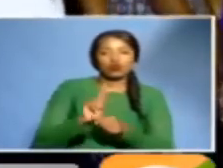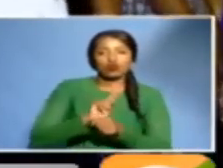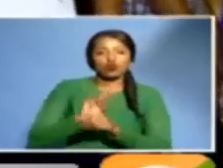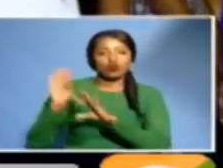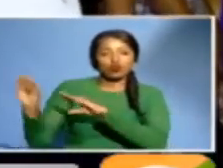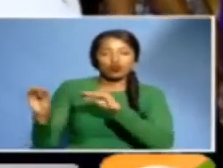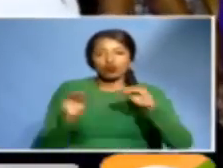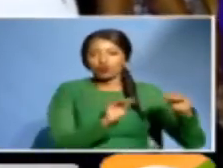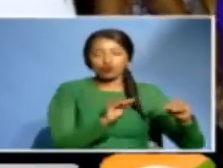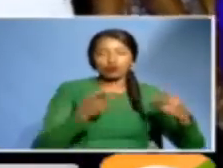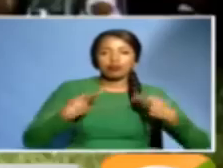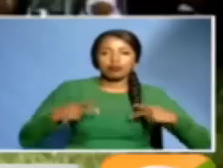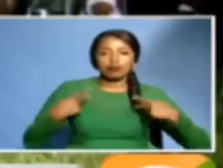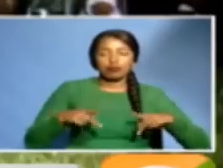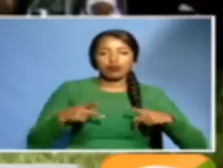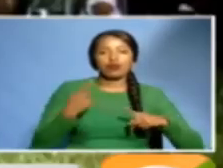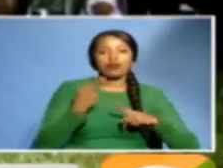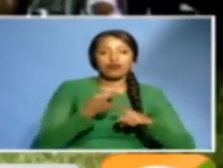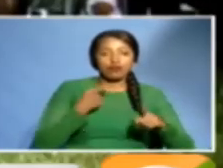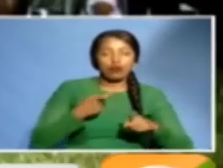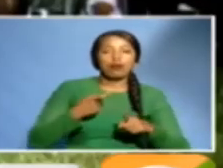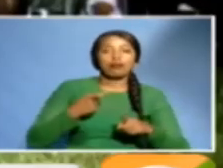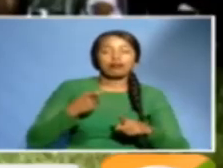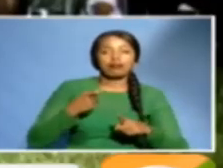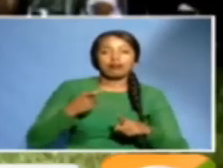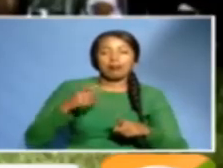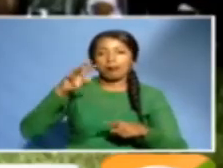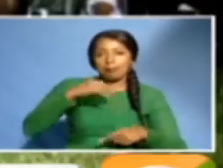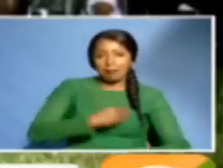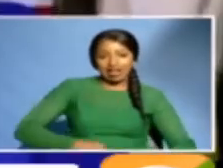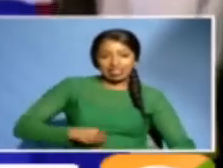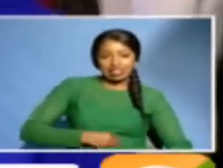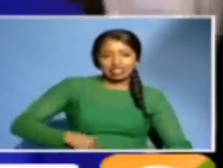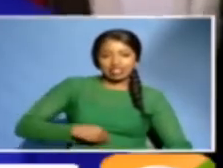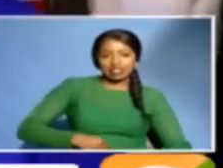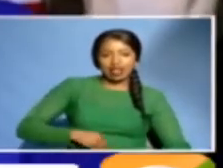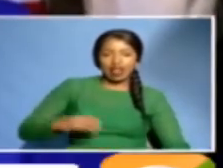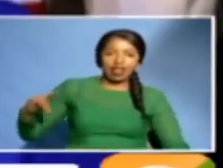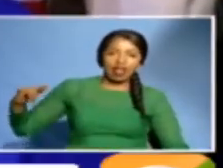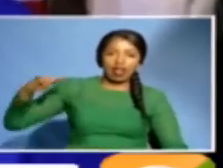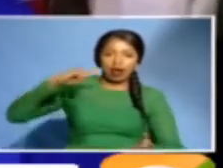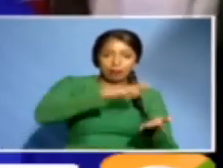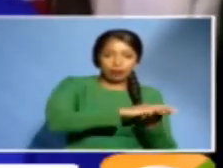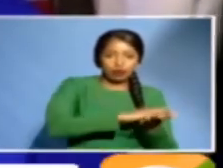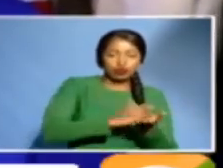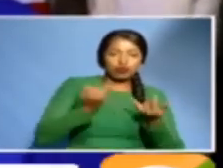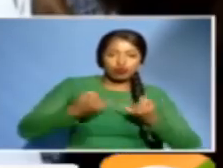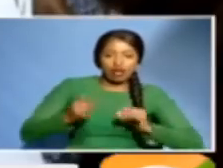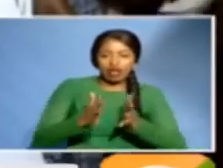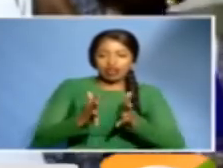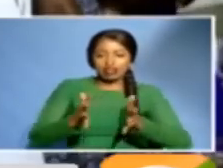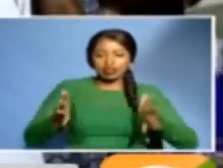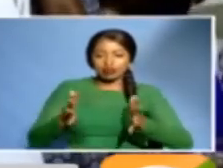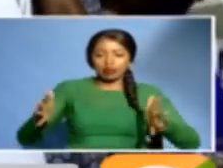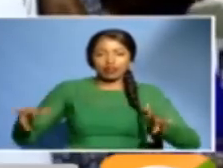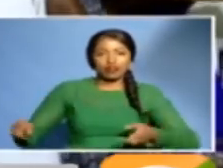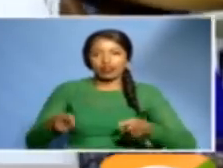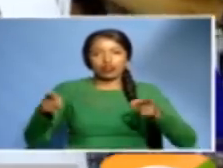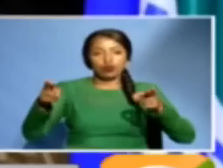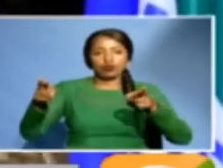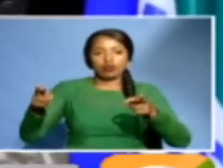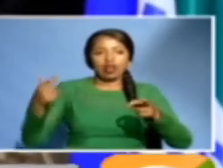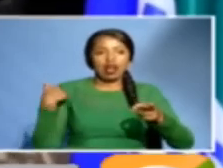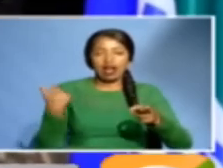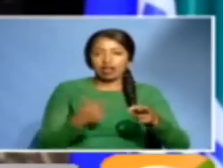kuwahamisha maskwota kutoka kwenye uwanja wa ndege wa Malindi ili kupanua barabara ya ndege katika uwanja huo. And they're saying we can do a